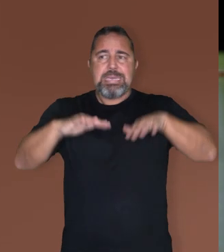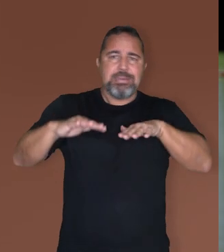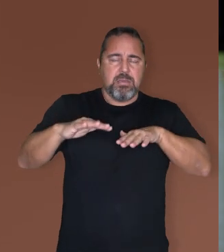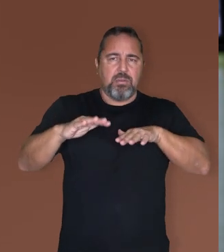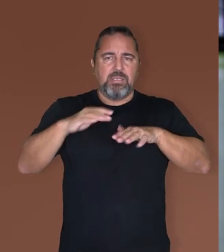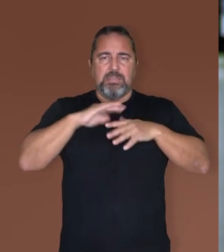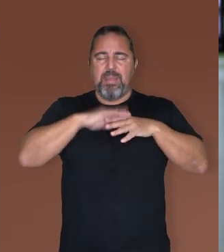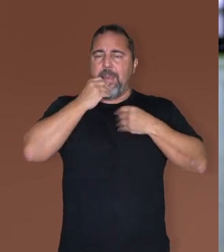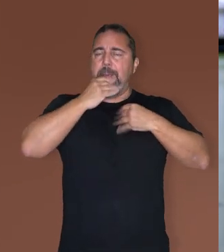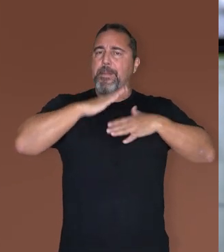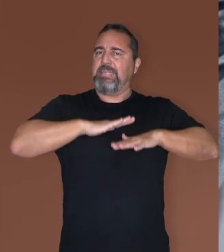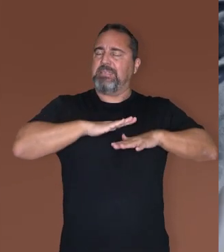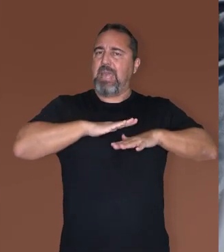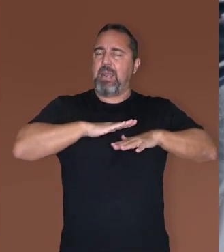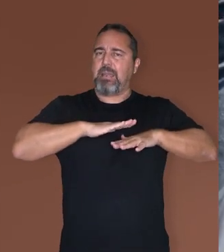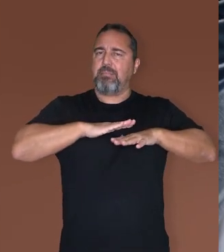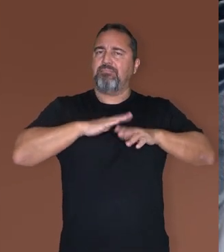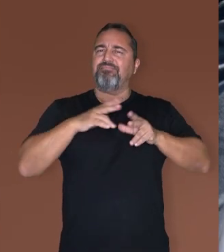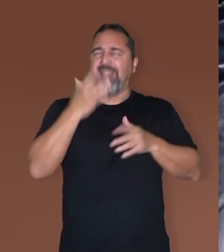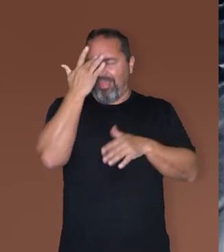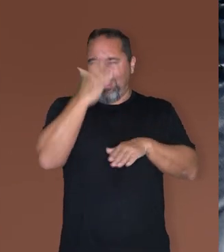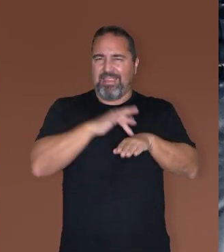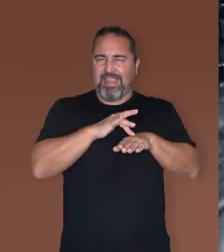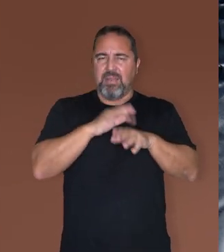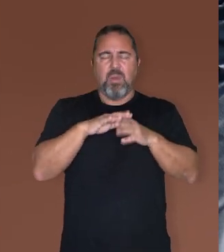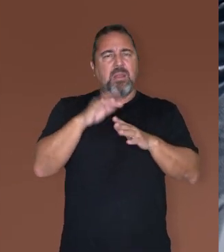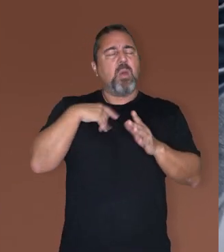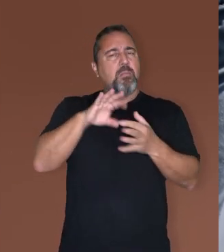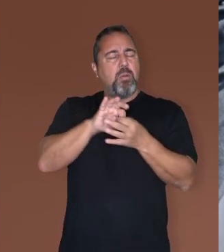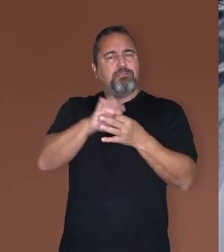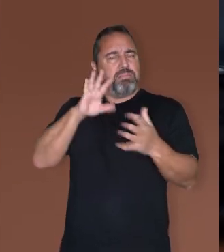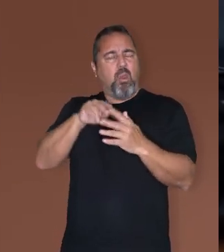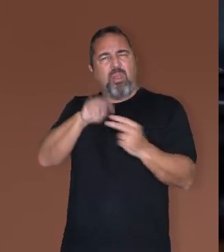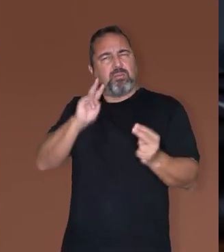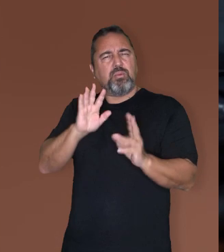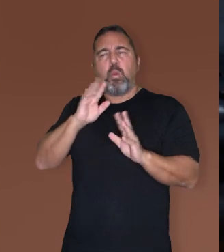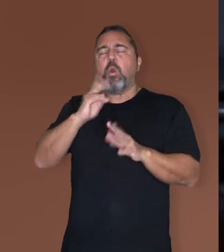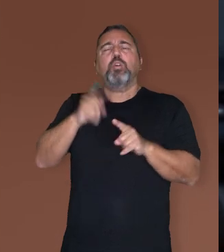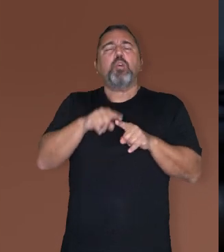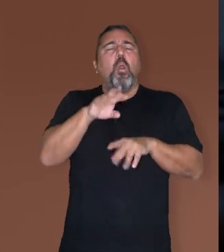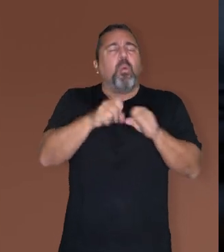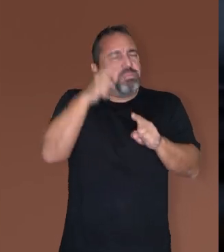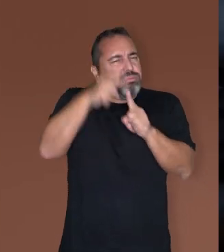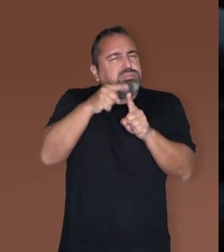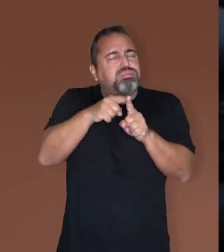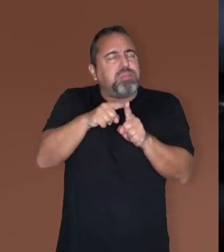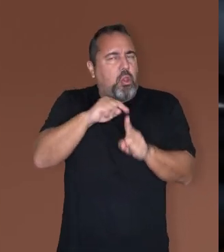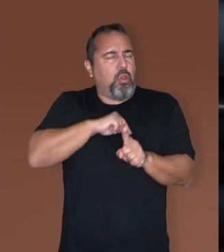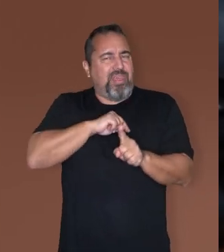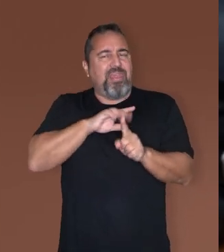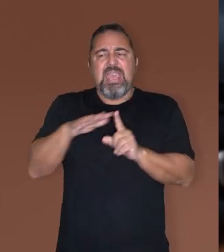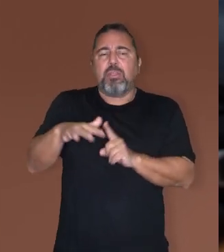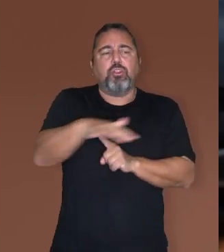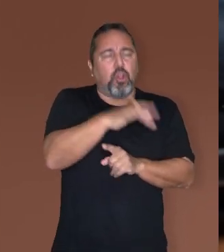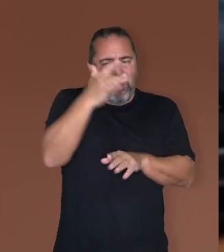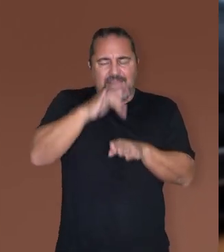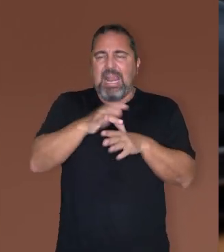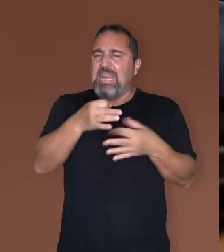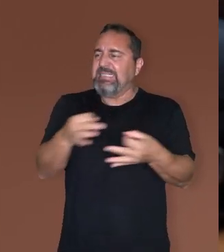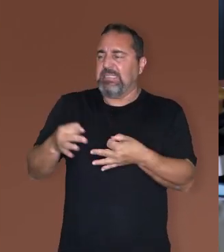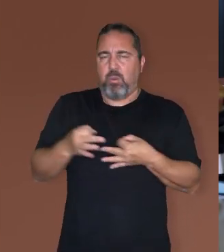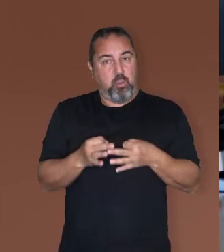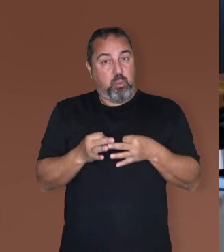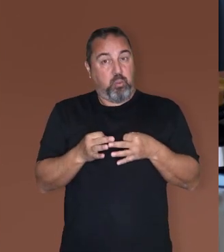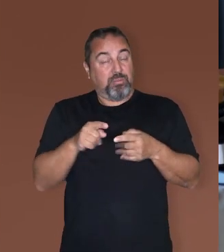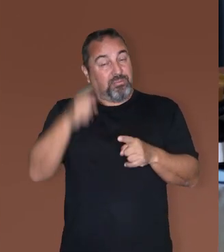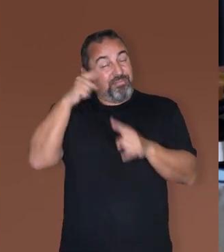ongizate digitala, deskonektatu, kontsumitu modu arduratsuan eta sortu ingurune digital segurua ikastaroa duzu